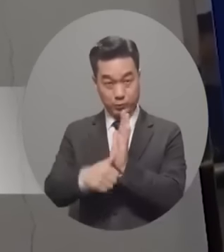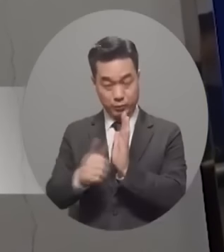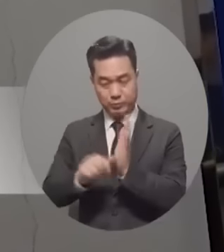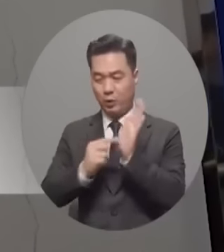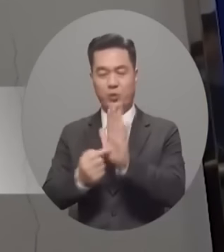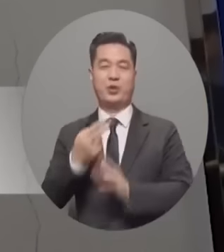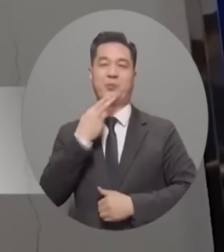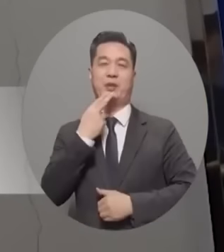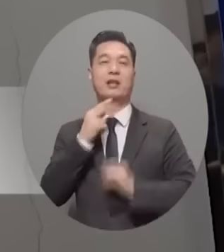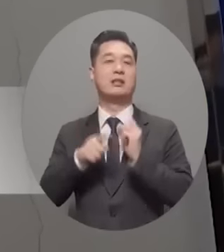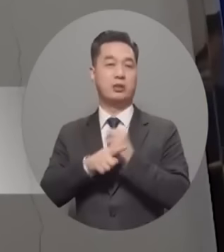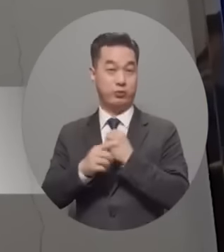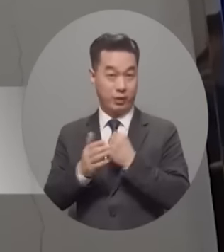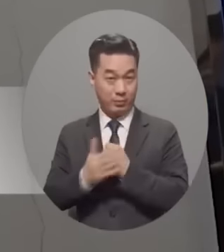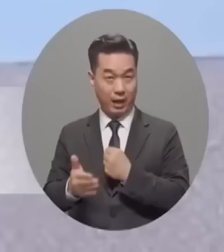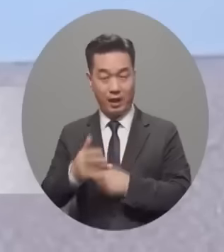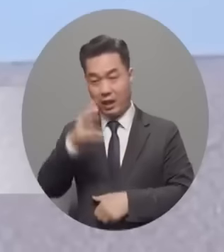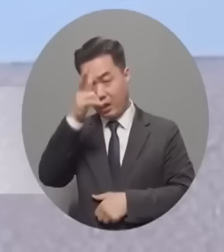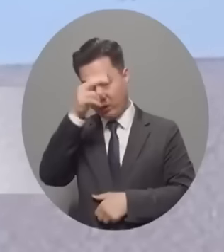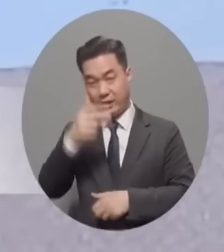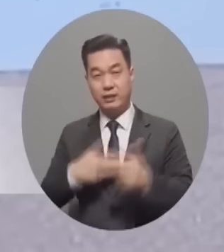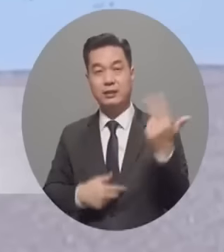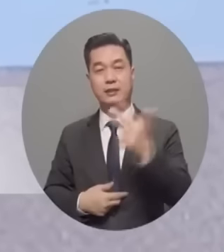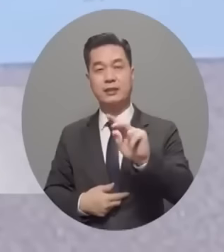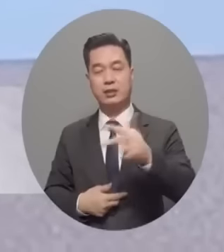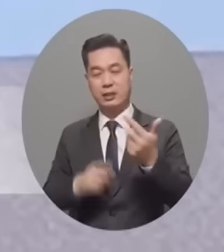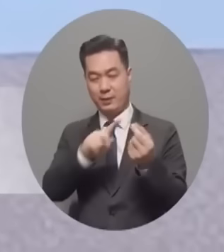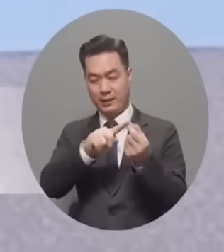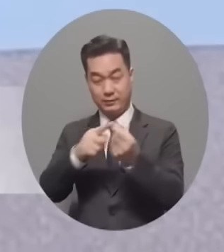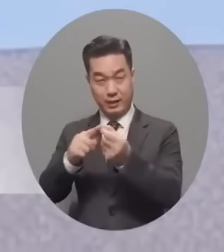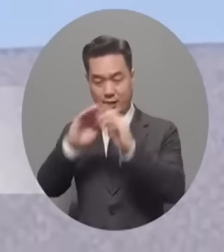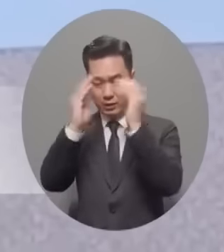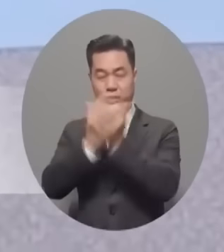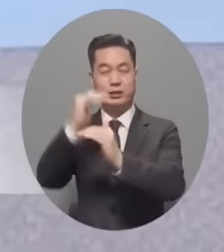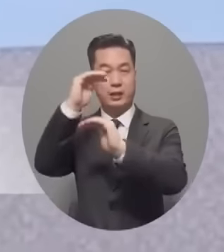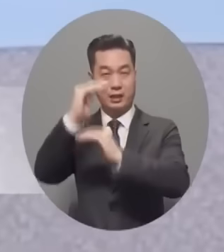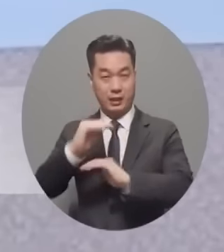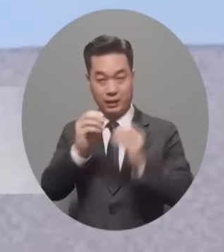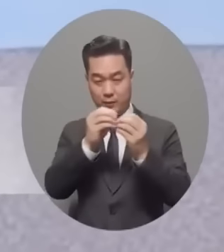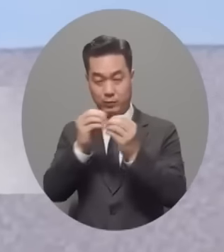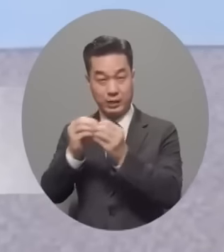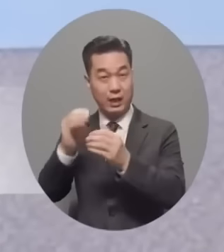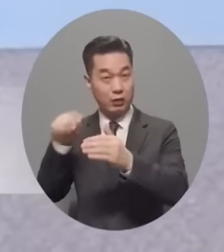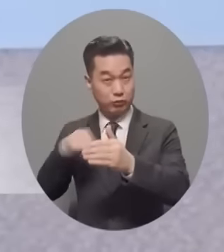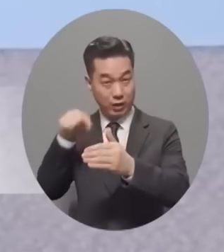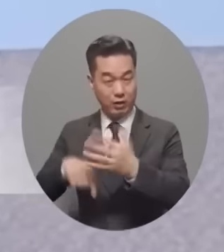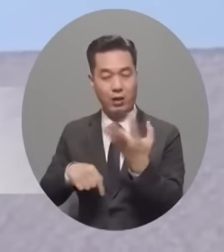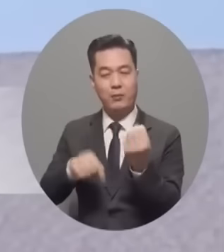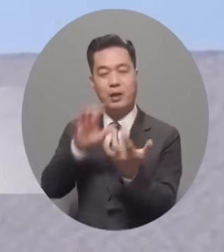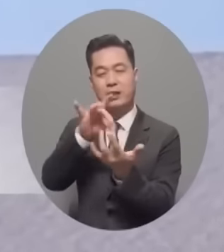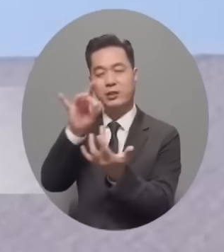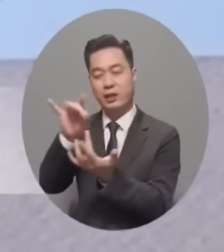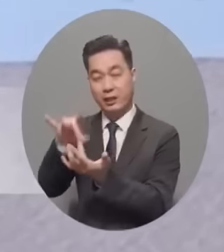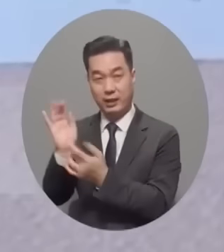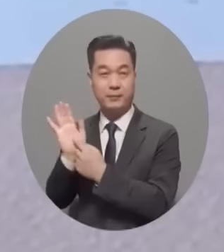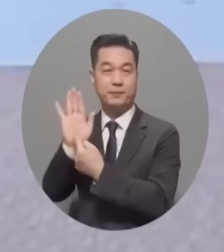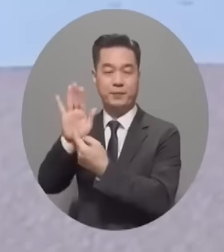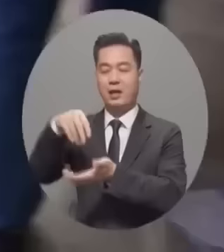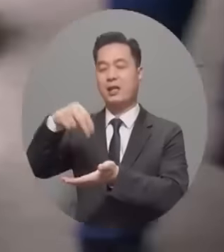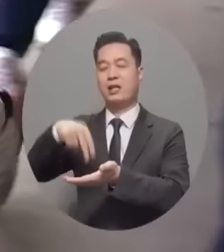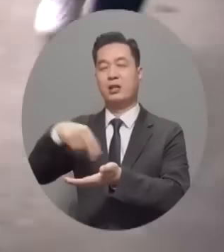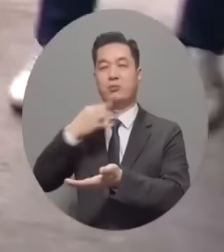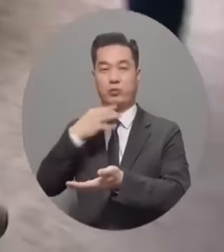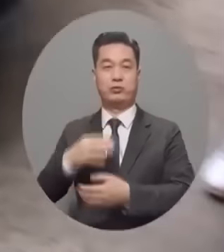된다는 이유였지만 경찰은 7,700자가 적힌 전체 문장 중에서 몇 개의 문장만 선택적으로 발췌해